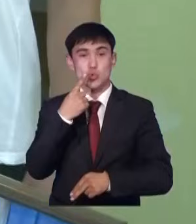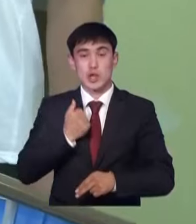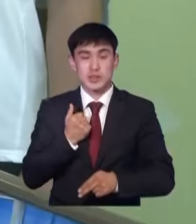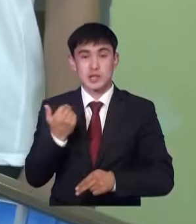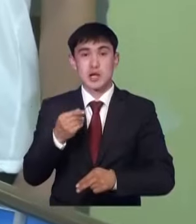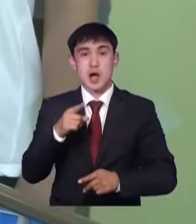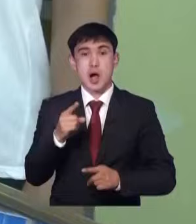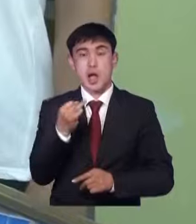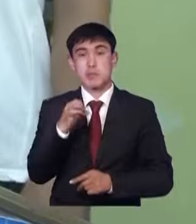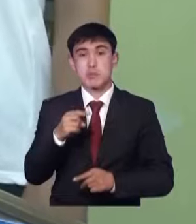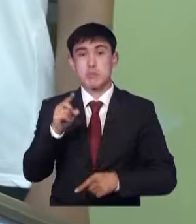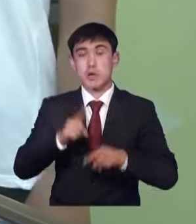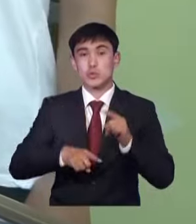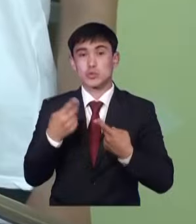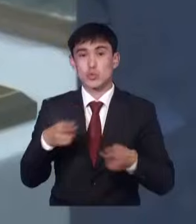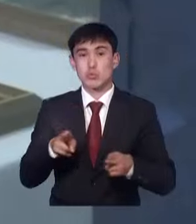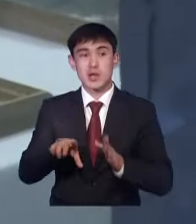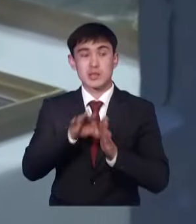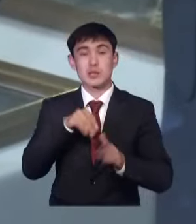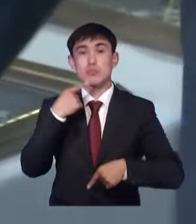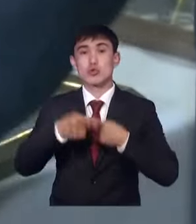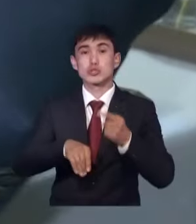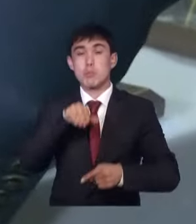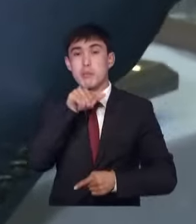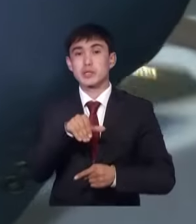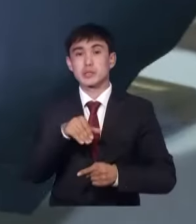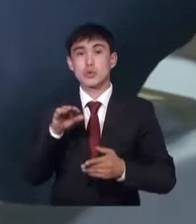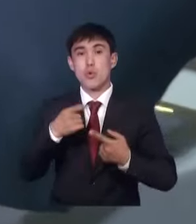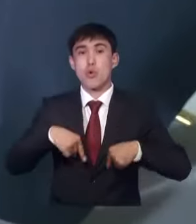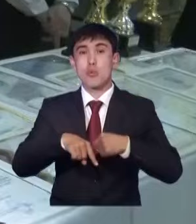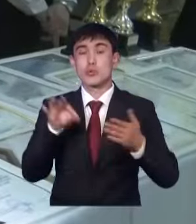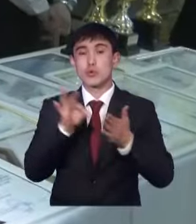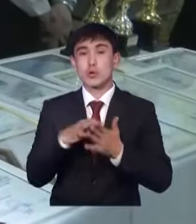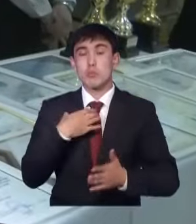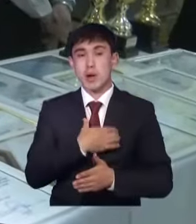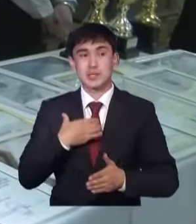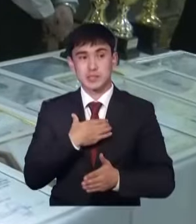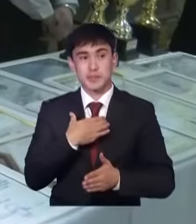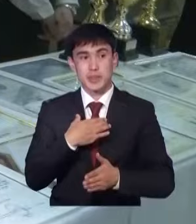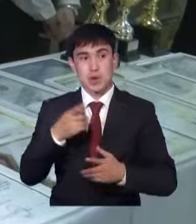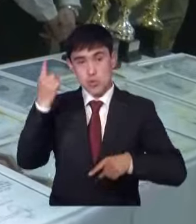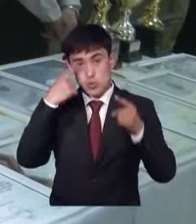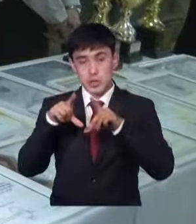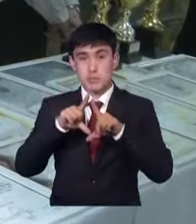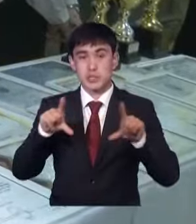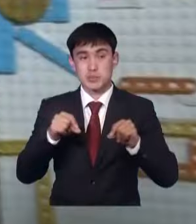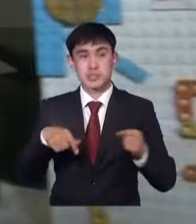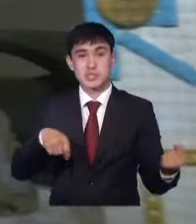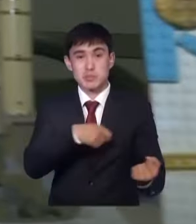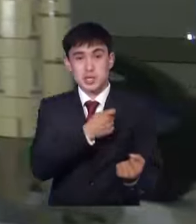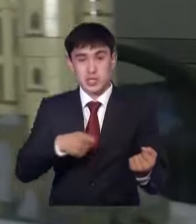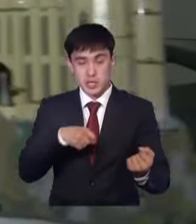Айбын патриоттық клубы таңдаған болашақ мамандықтарының қоғамдағы рөлі маңызды екендігін айтты. Сонымен қатар өнер мектебінің скрипкашылары